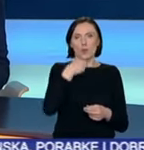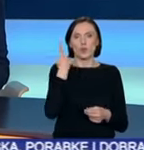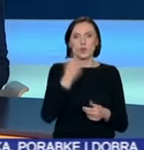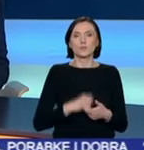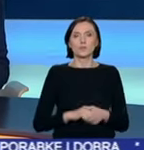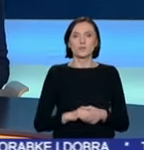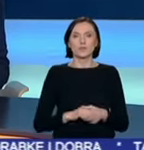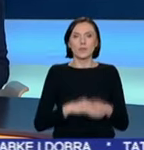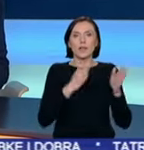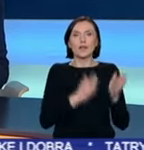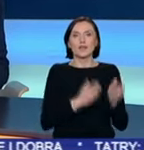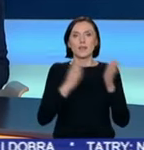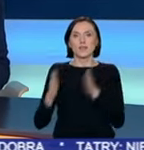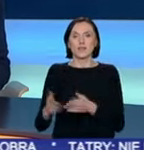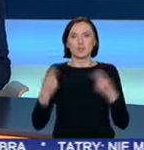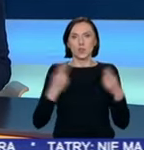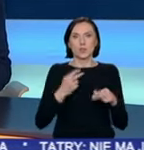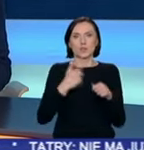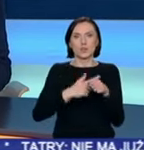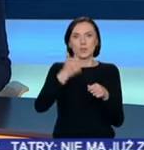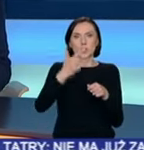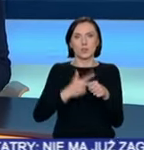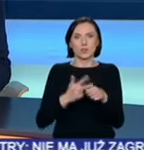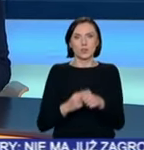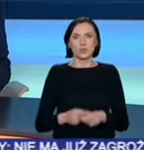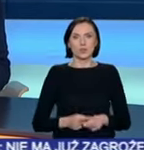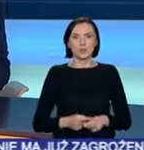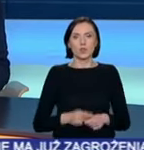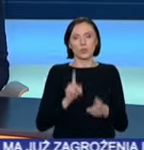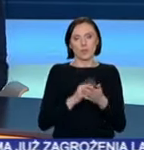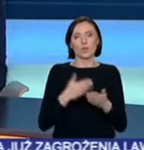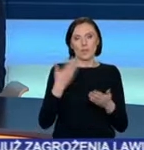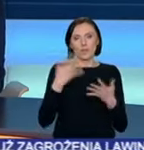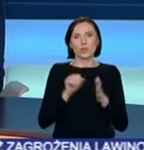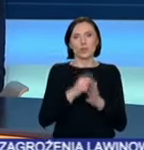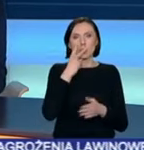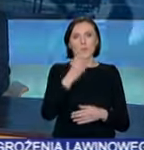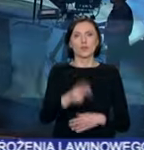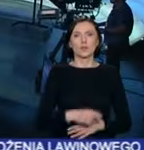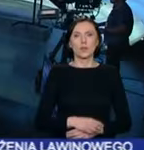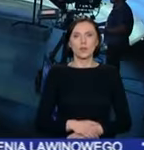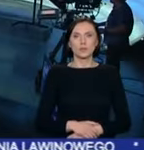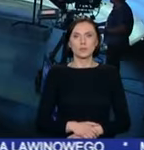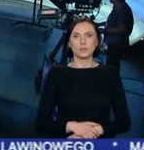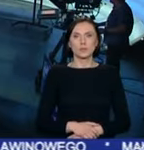Smoleń. Kolejne informacje z regionu o 21.30. Udanego wieczoru i do zobaczenia.